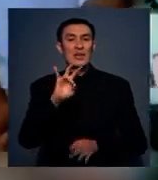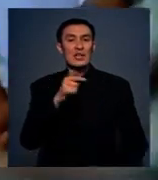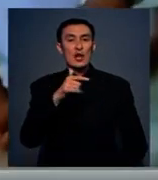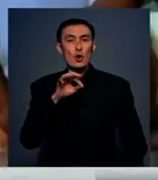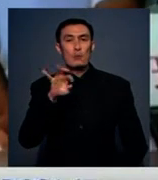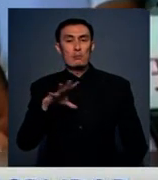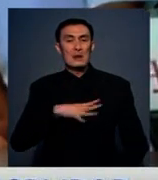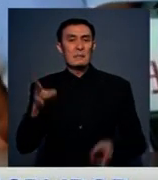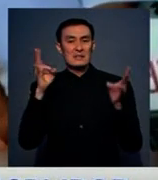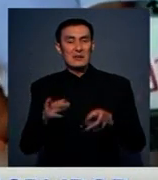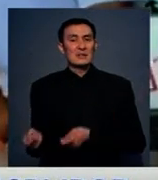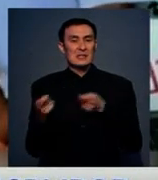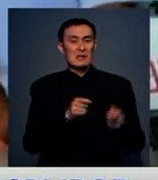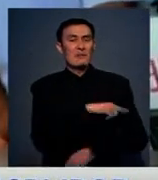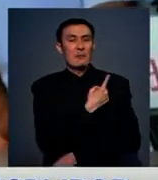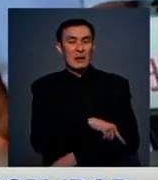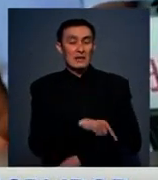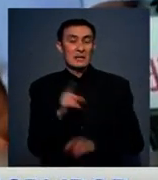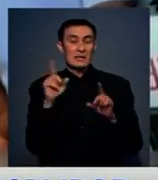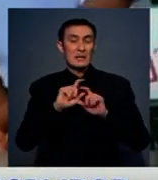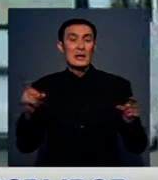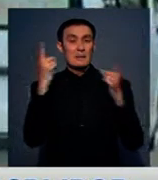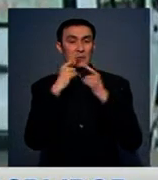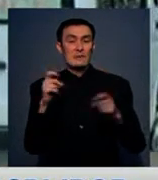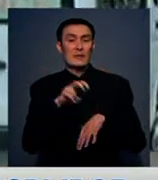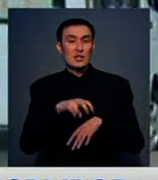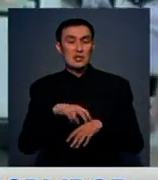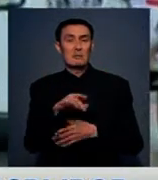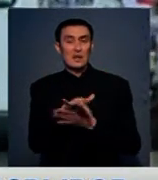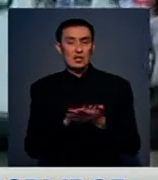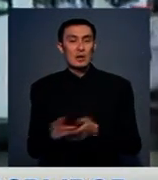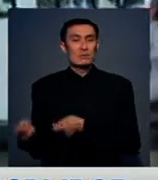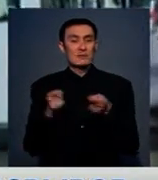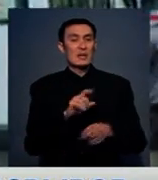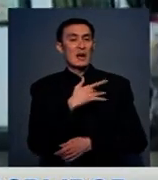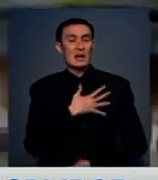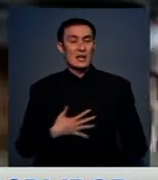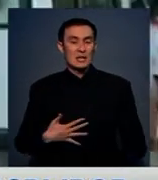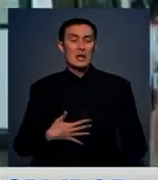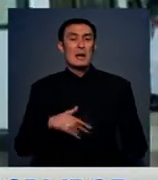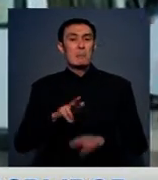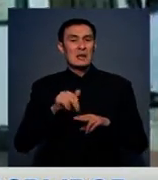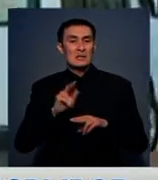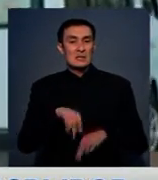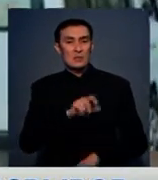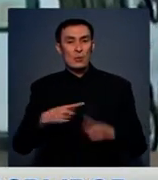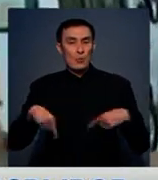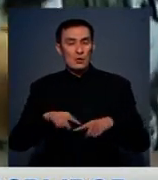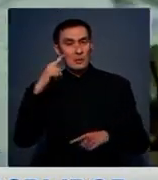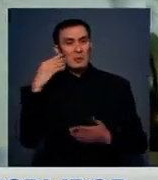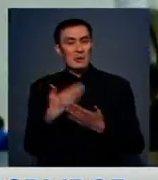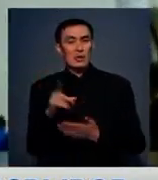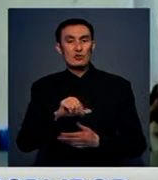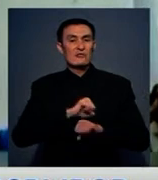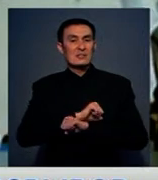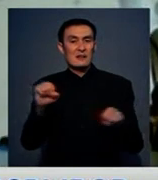Всех пострадавших доставили в местные больницы. По словам медиков, раненые продолжают поступать. Сотрудники правоохранительных органов предполагают,